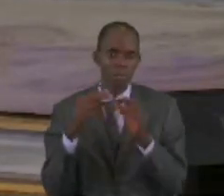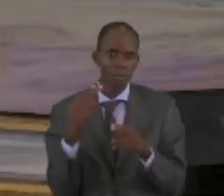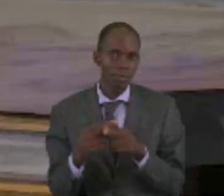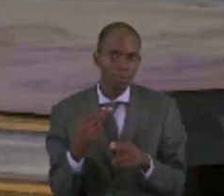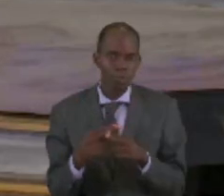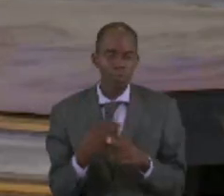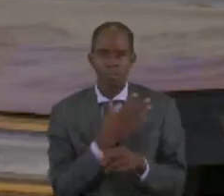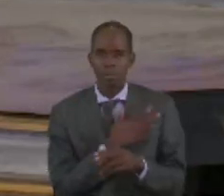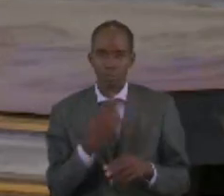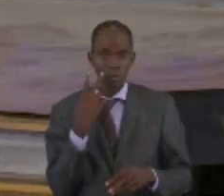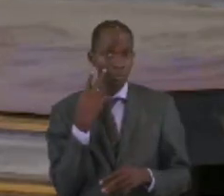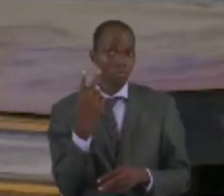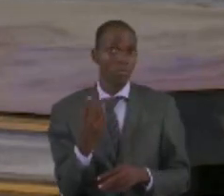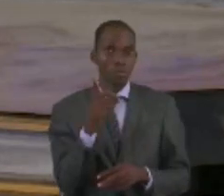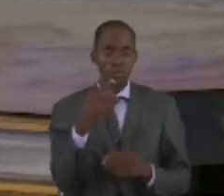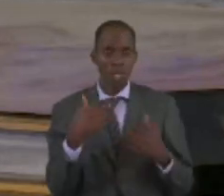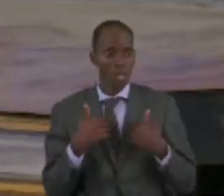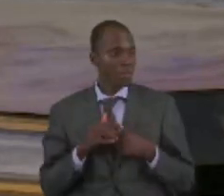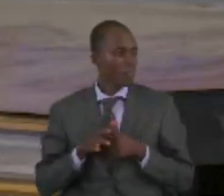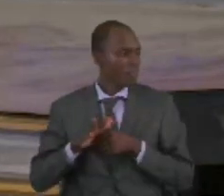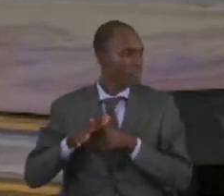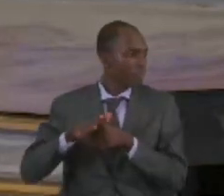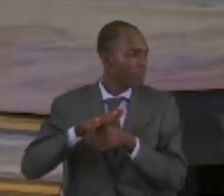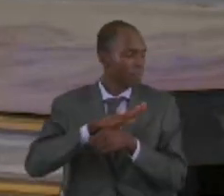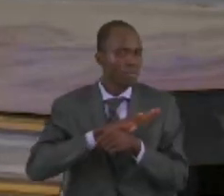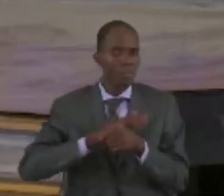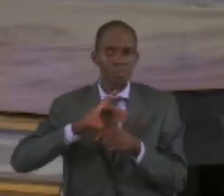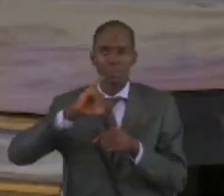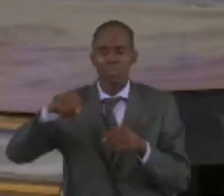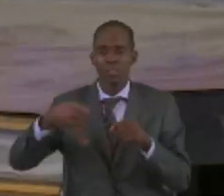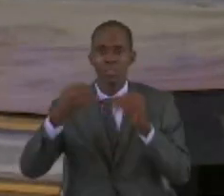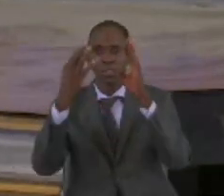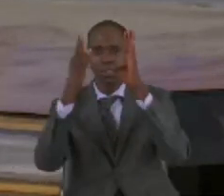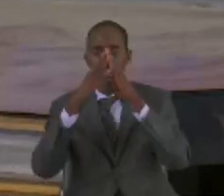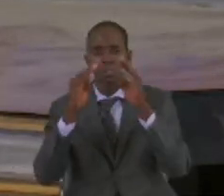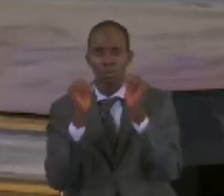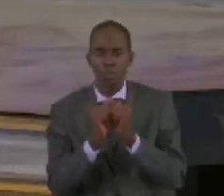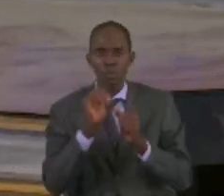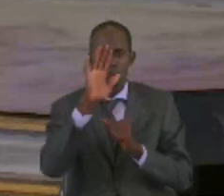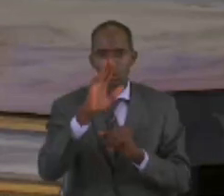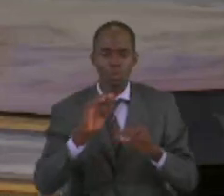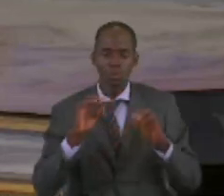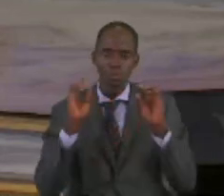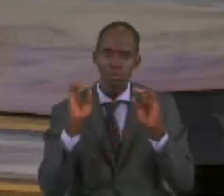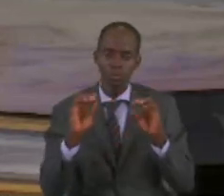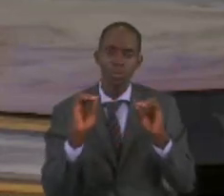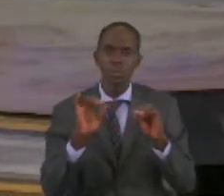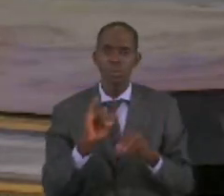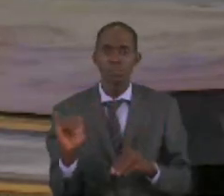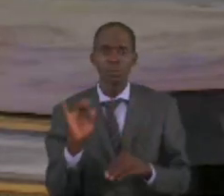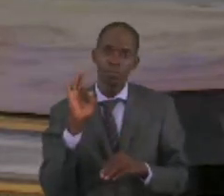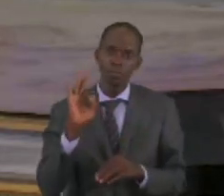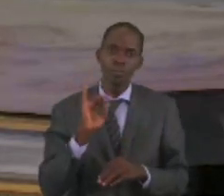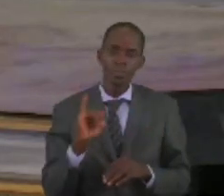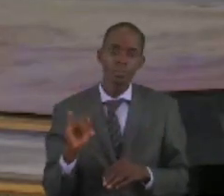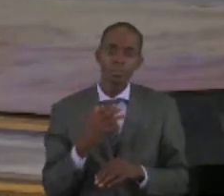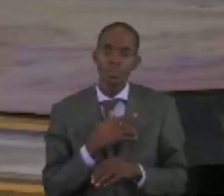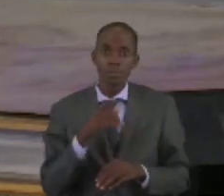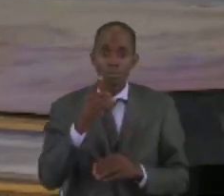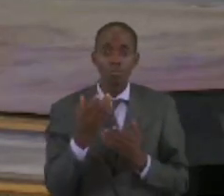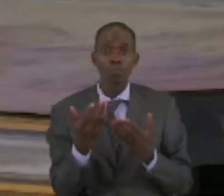nom-là? Et voici, vous avez rempli Jérusalem de votre enseignement et